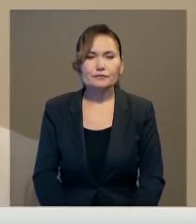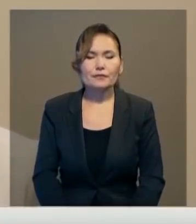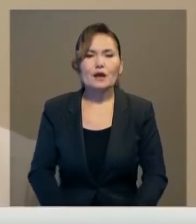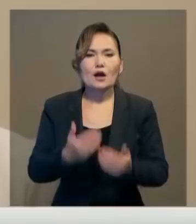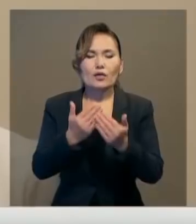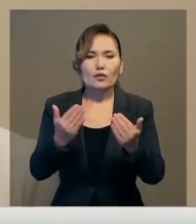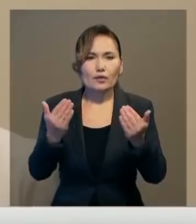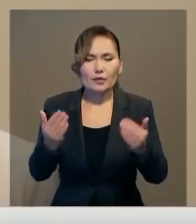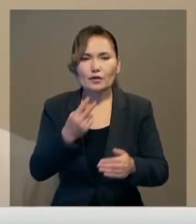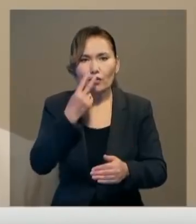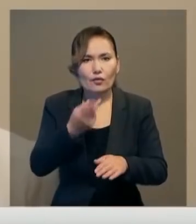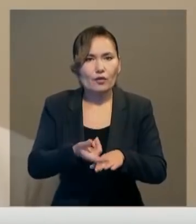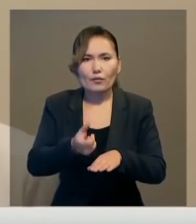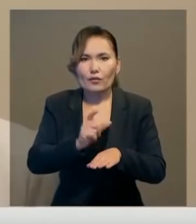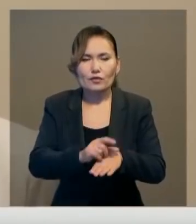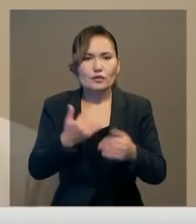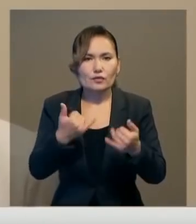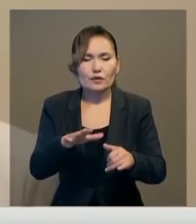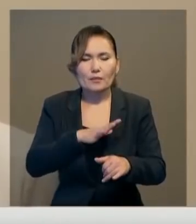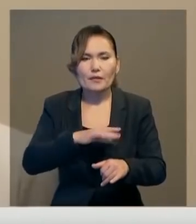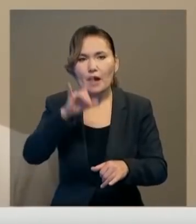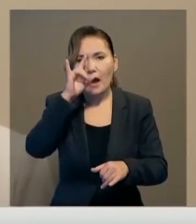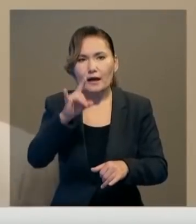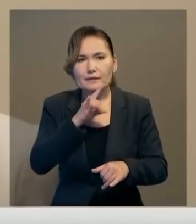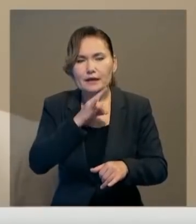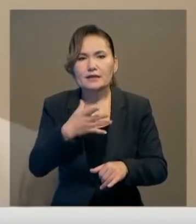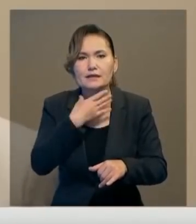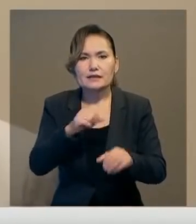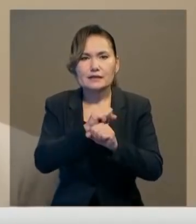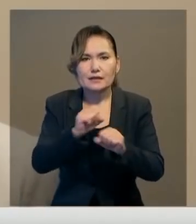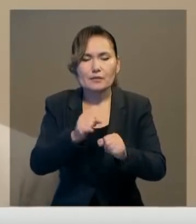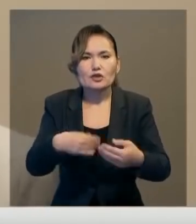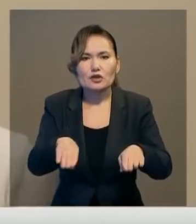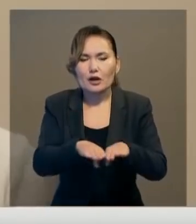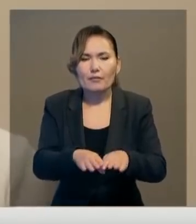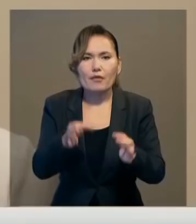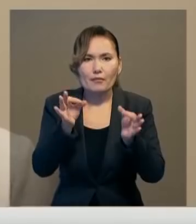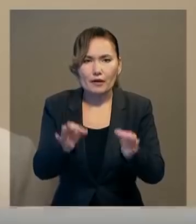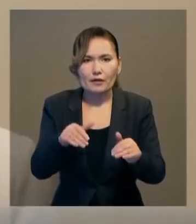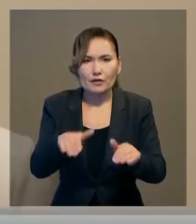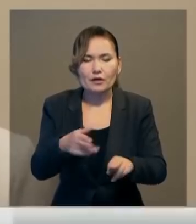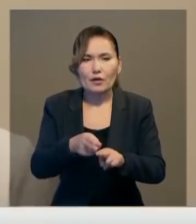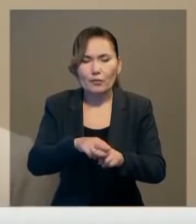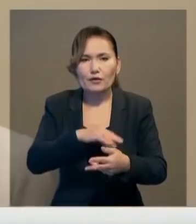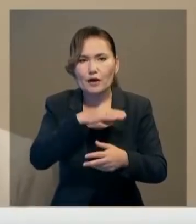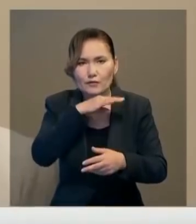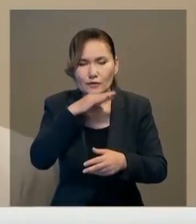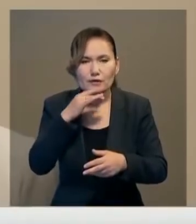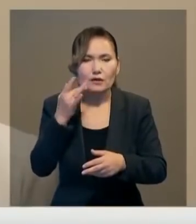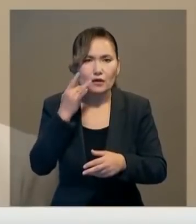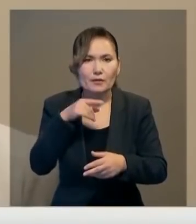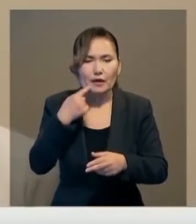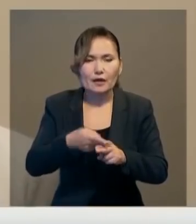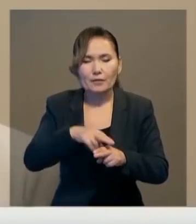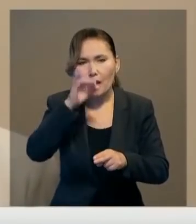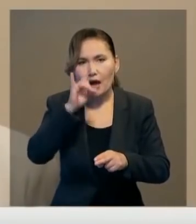Көрмеден ерекше әсер алдым. Жалпы Қазақстанның семей полигон жабу батыл шешім. Әлемдік қауымдастықта бұл бастама туралы көп айтылады. Алдағы